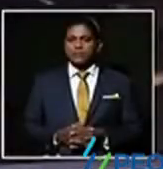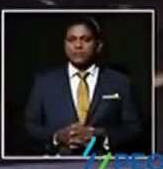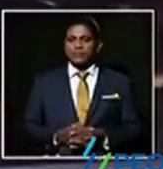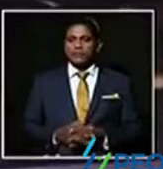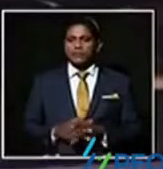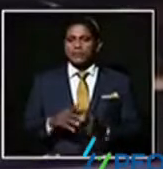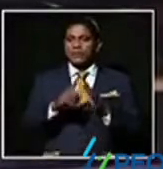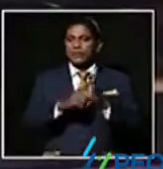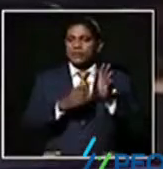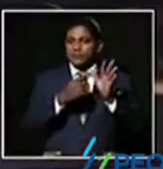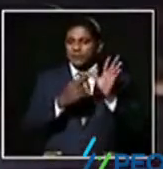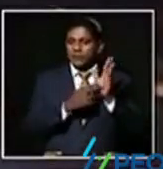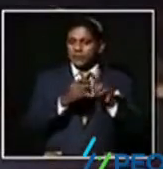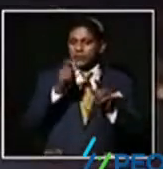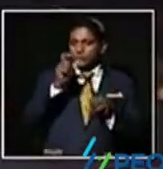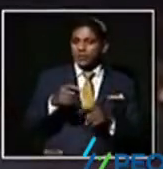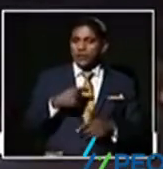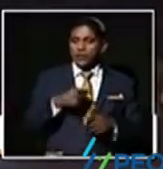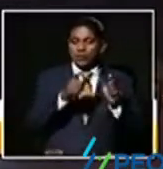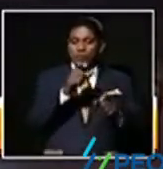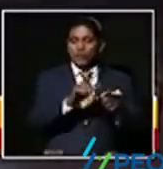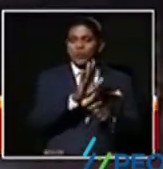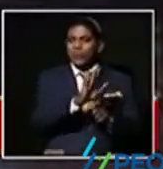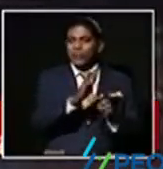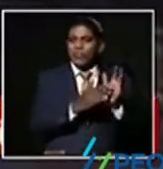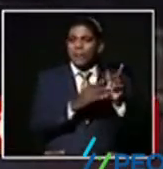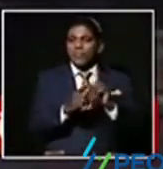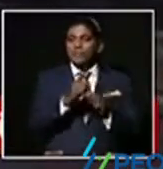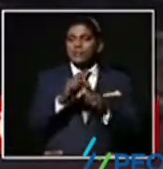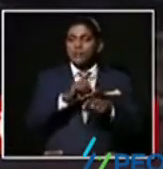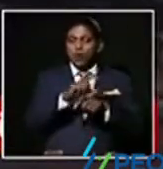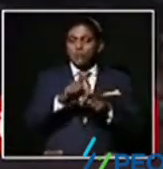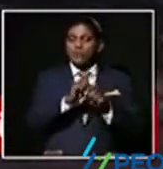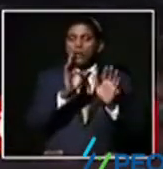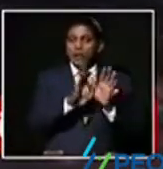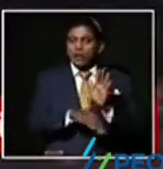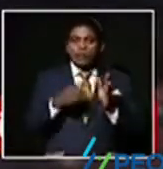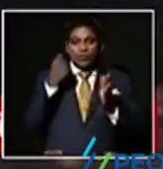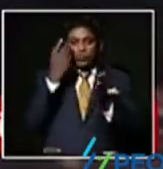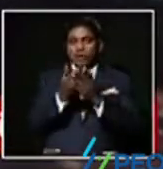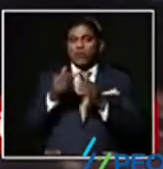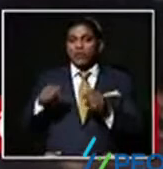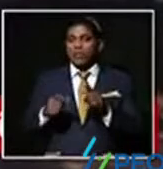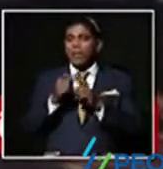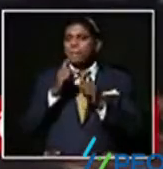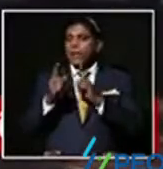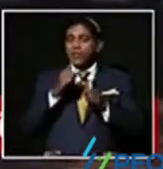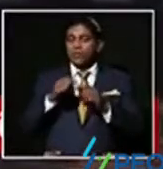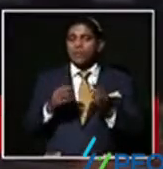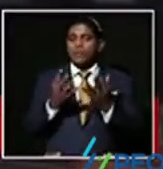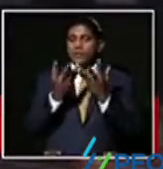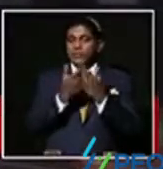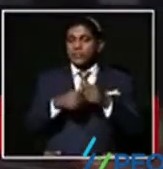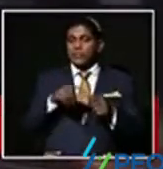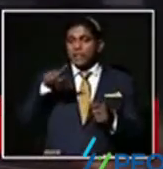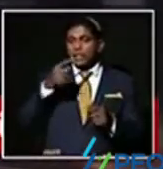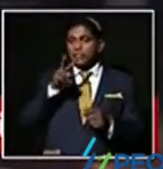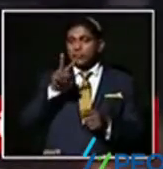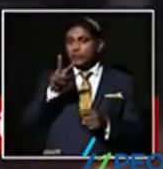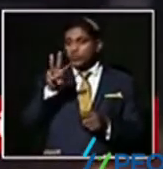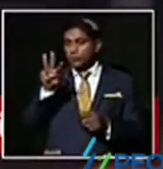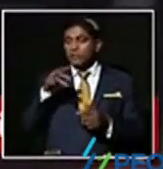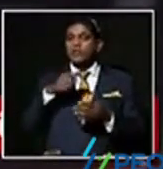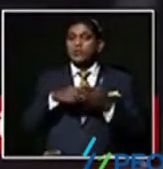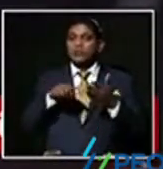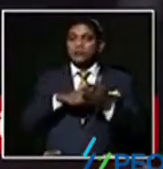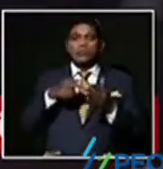ජනක රත්නායක මහතා මහජන උපයෝගිතා කොමිසමෙන් ඉවත් කිරීමේ යෝජනාව පාර්ලිමේන්තුවේ ඡන්ද 123කින් අද අනුමත